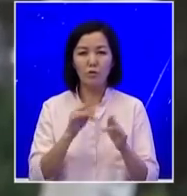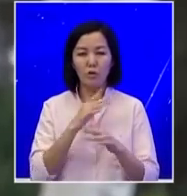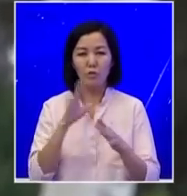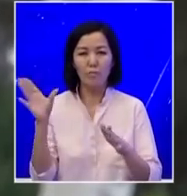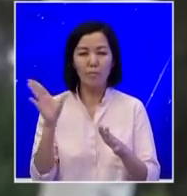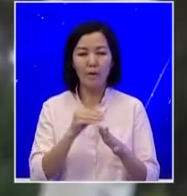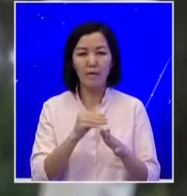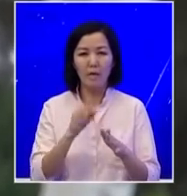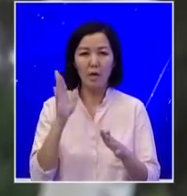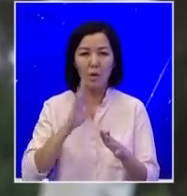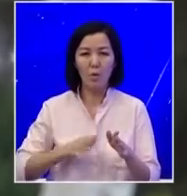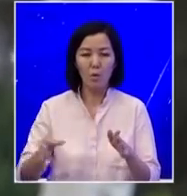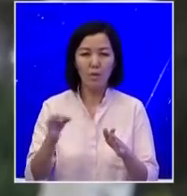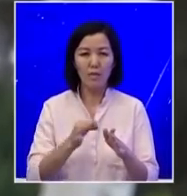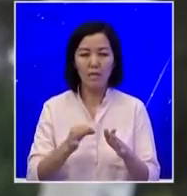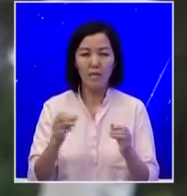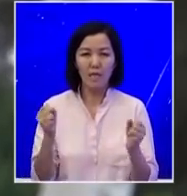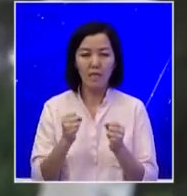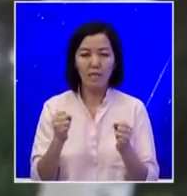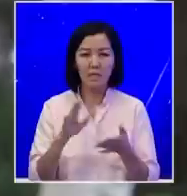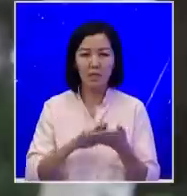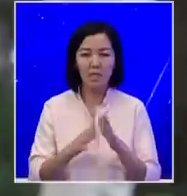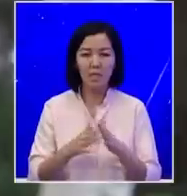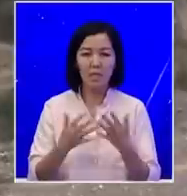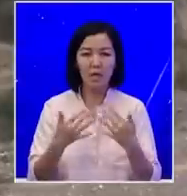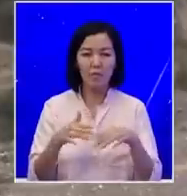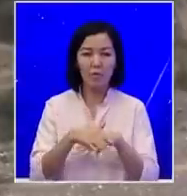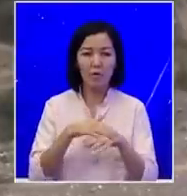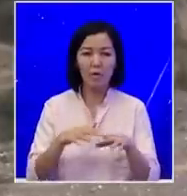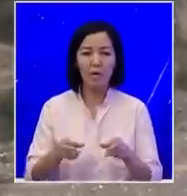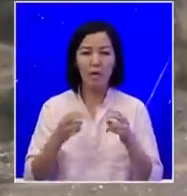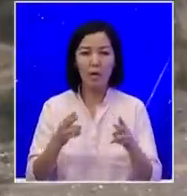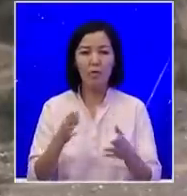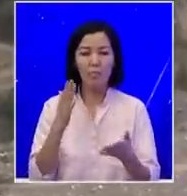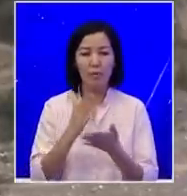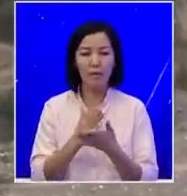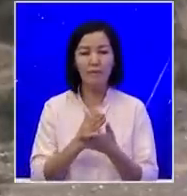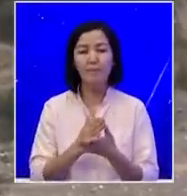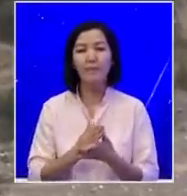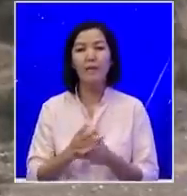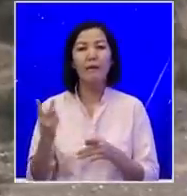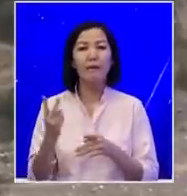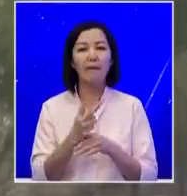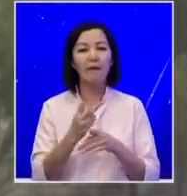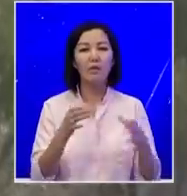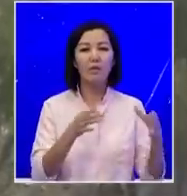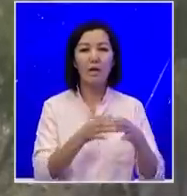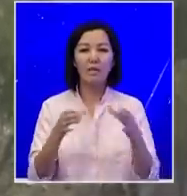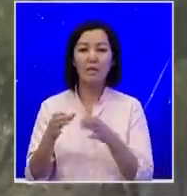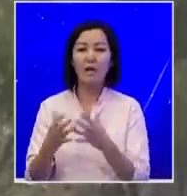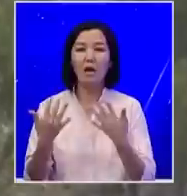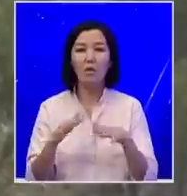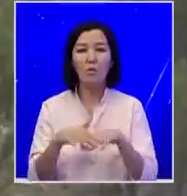барлық мариналық көлдер қысқы жағдайда елді мекендерге қауіп. Жыл басынан қос сала мамандары таулы аймақтардағы